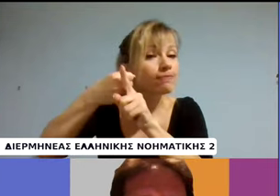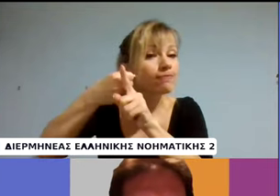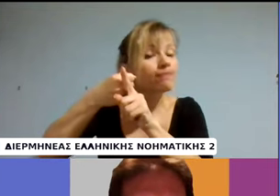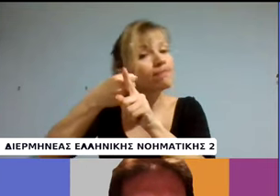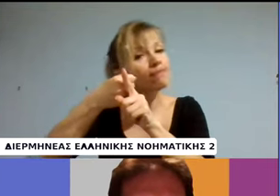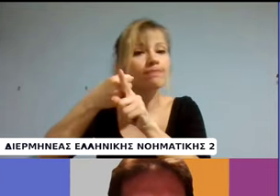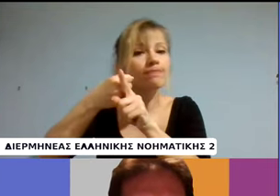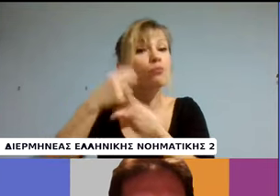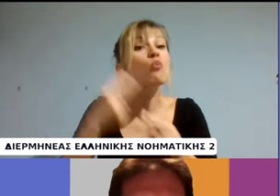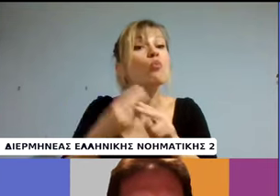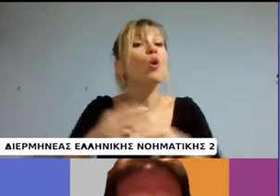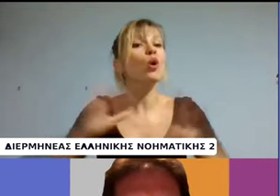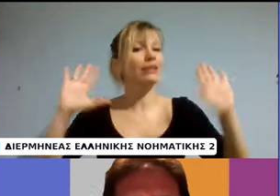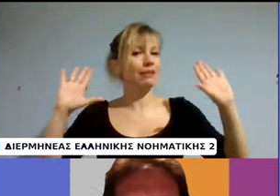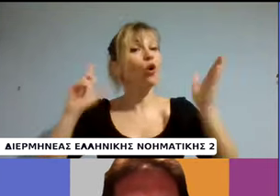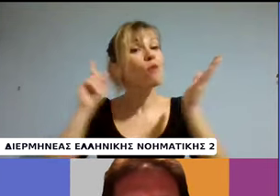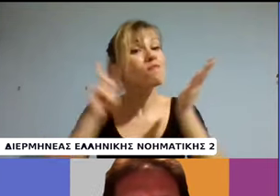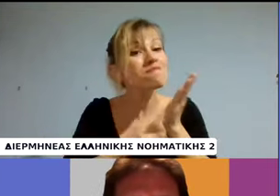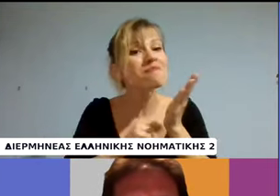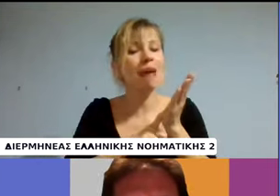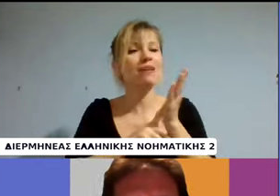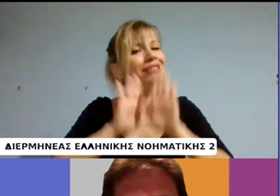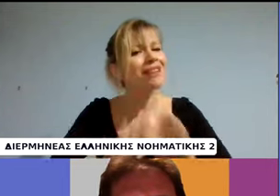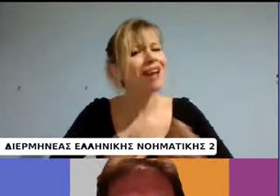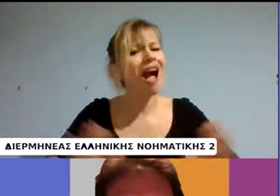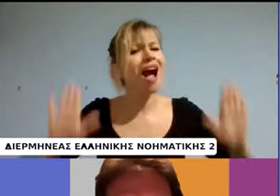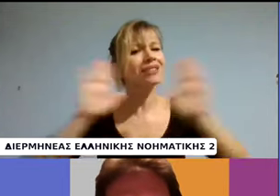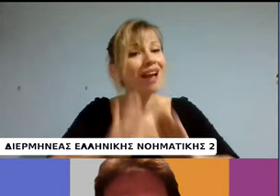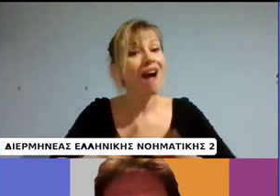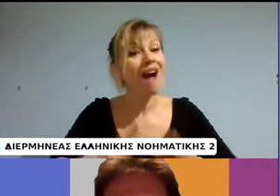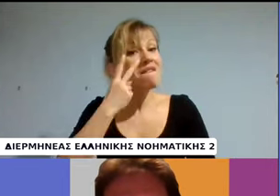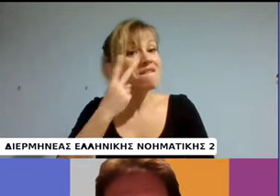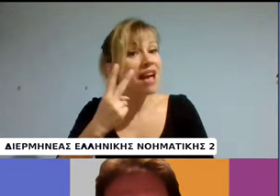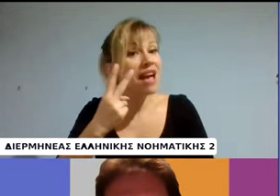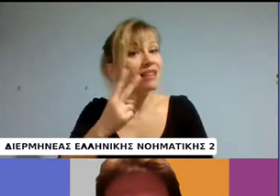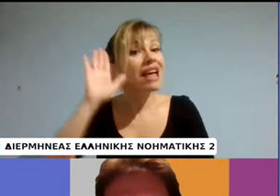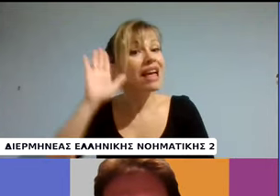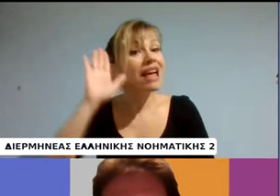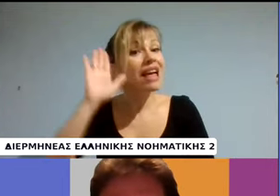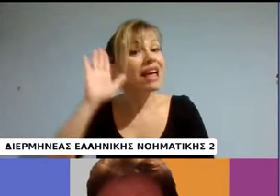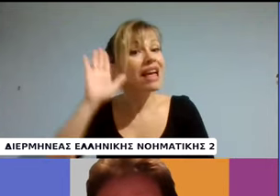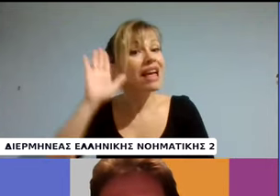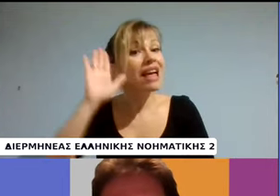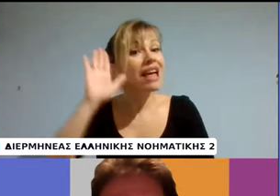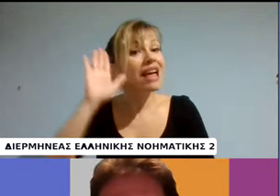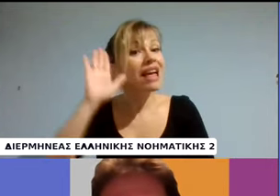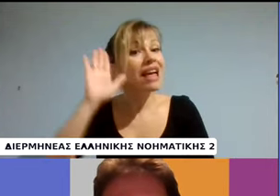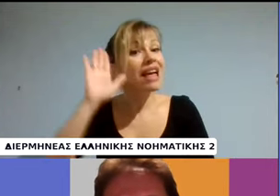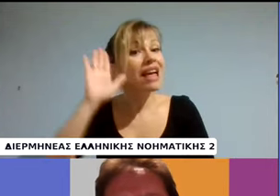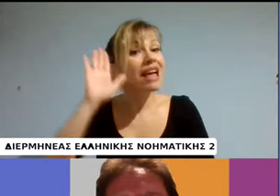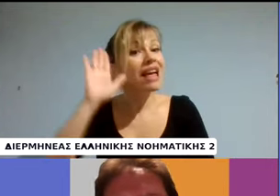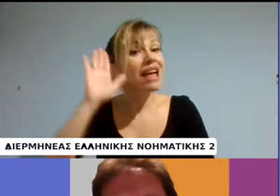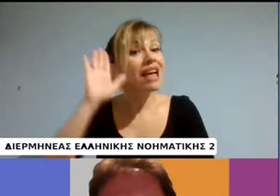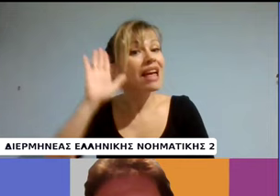είναι πολύ σημαντικές. Δηλαδή, νομίζω ότι τα τελευταία χρόνια έχουν γίνει τέτοιες προσπάθειες. Κάνουμε